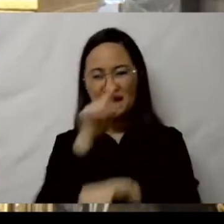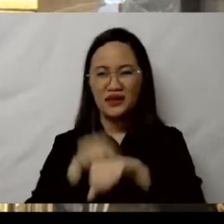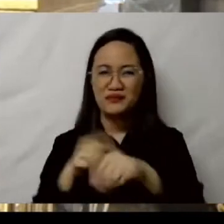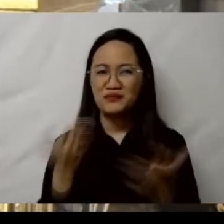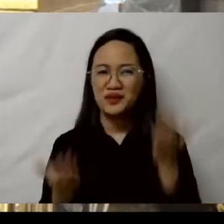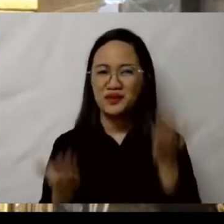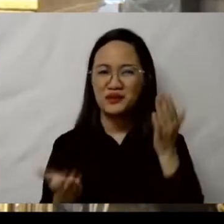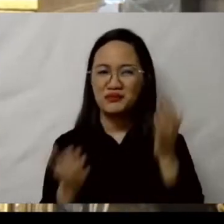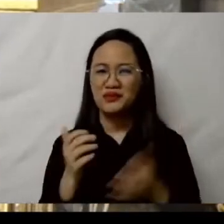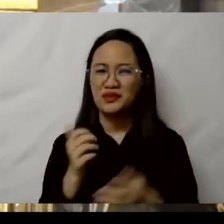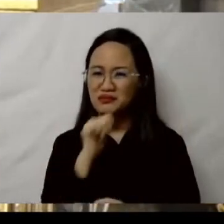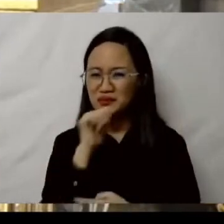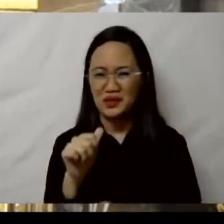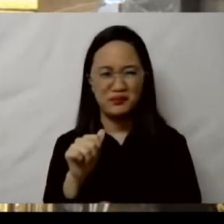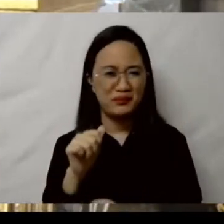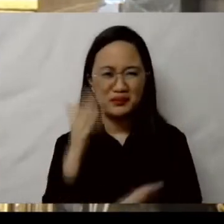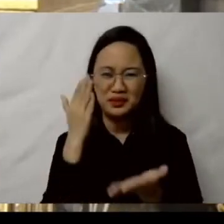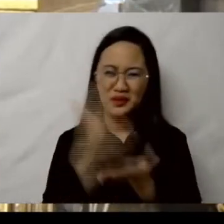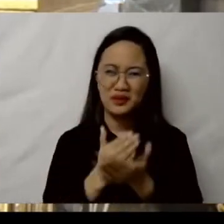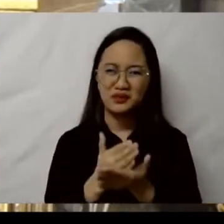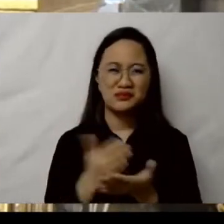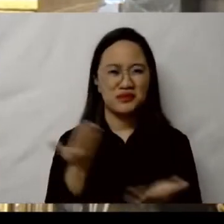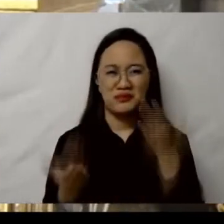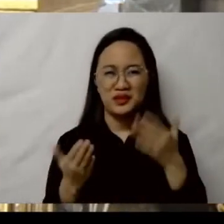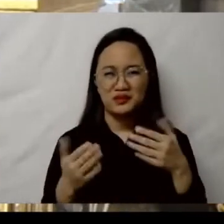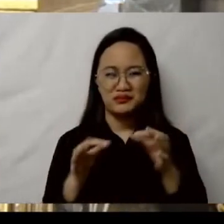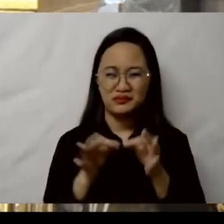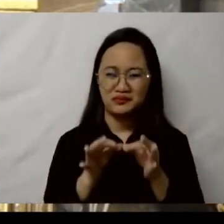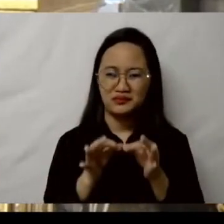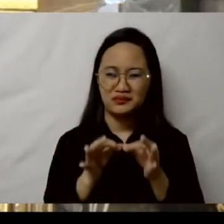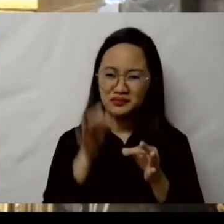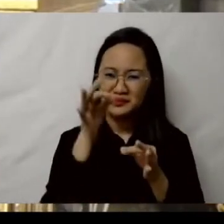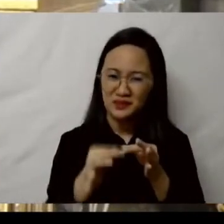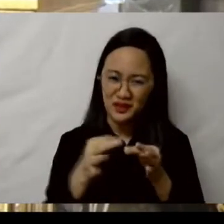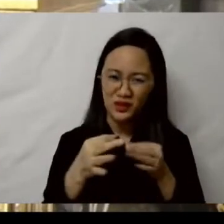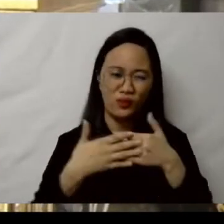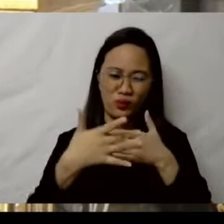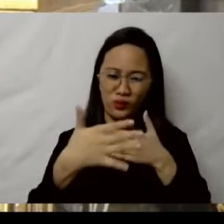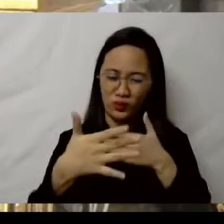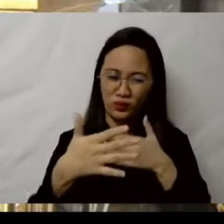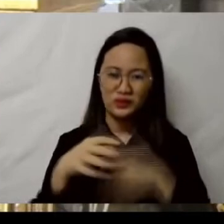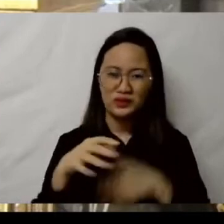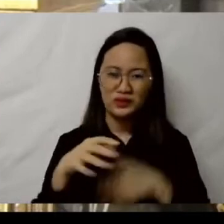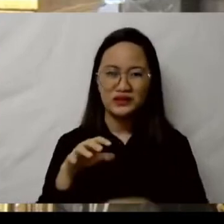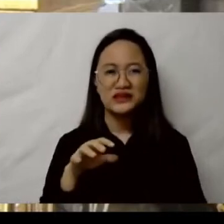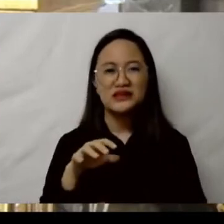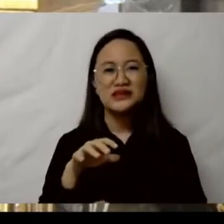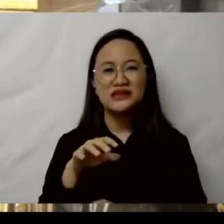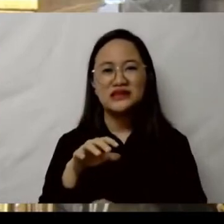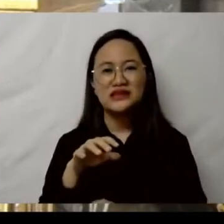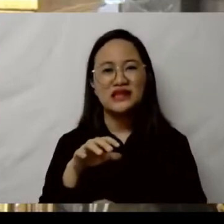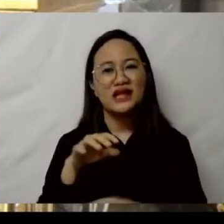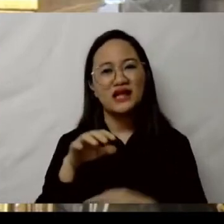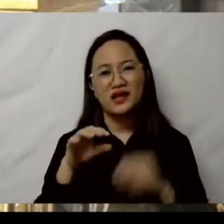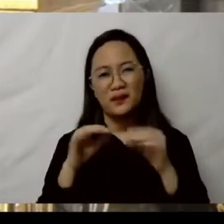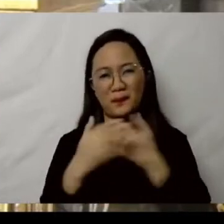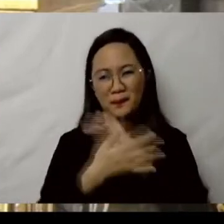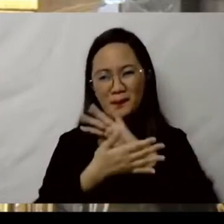pa. Huwag naman sana, Panginoon. Hindi natin alam. The journey is long. Sinasabi sa atin ngayon ng Panginoon na bumangon ka